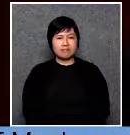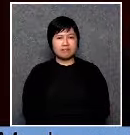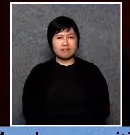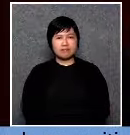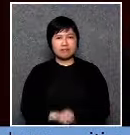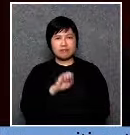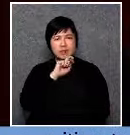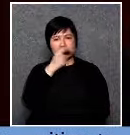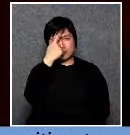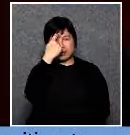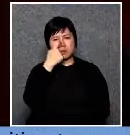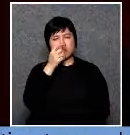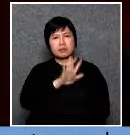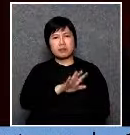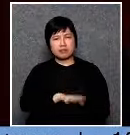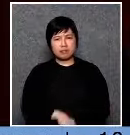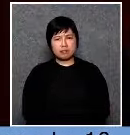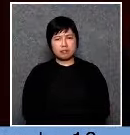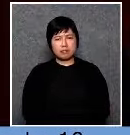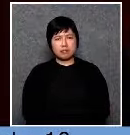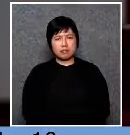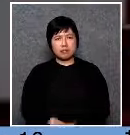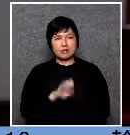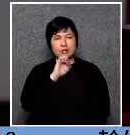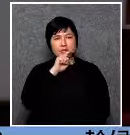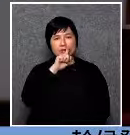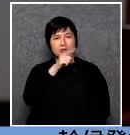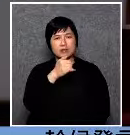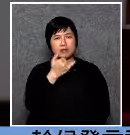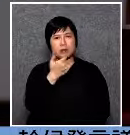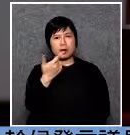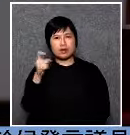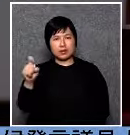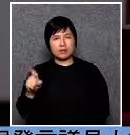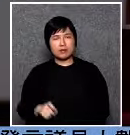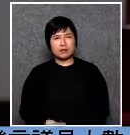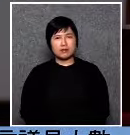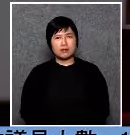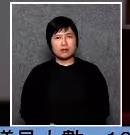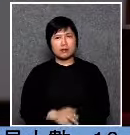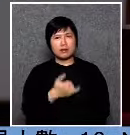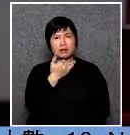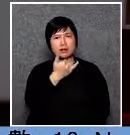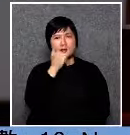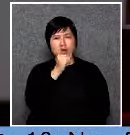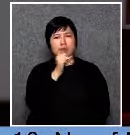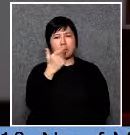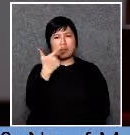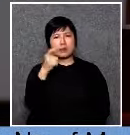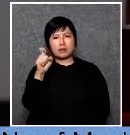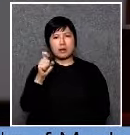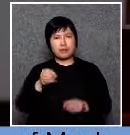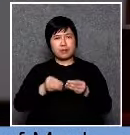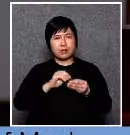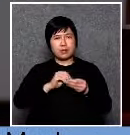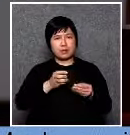叫你梁振英先生。黃毓民議員，我會叫你689，因為你得689票在小